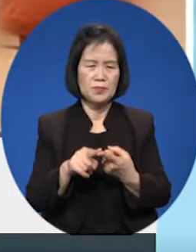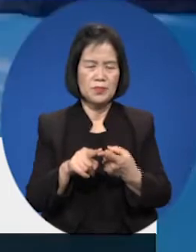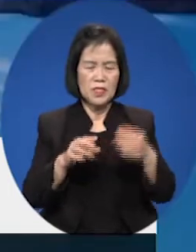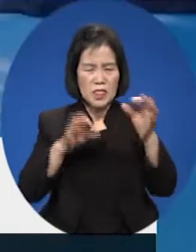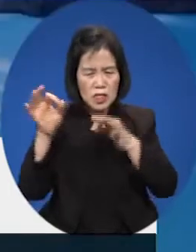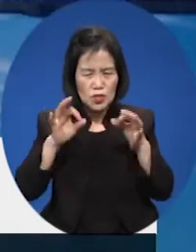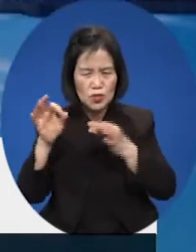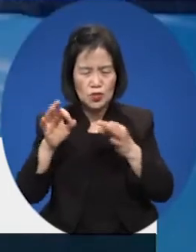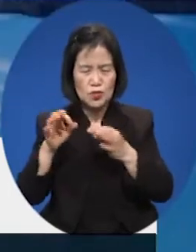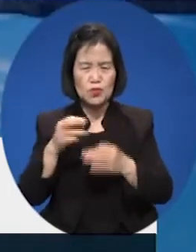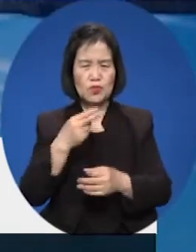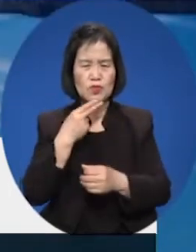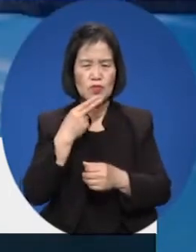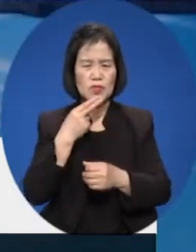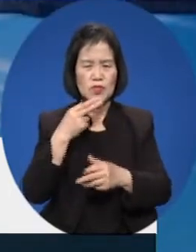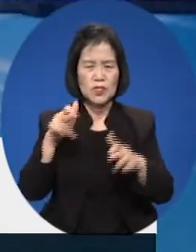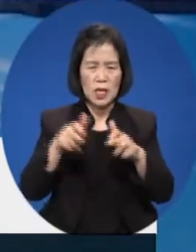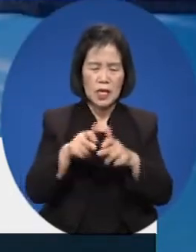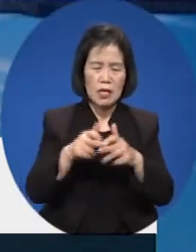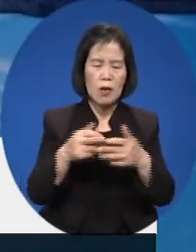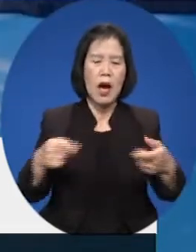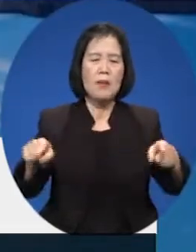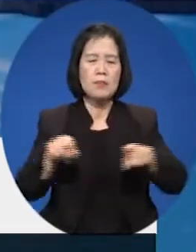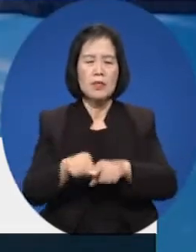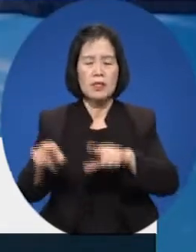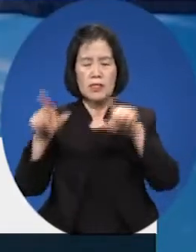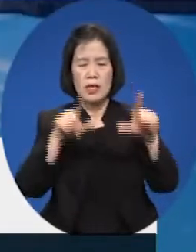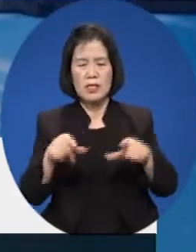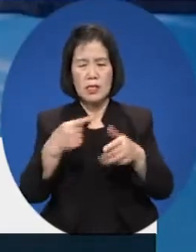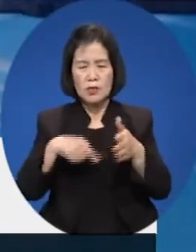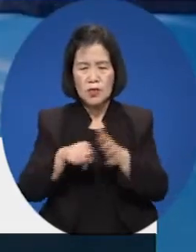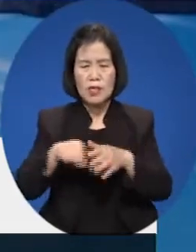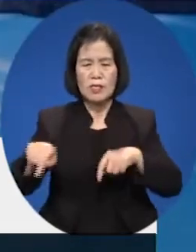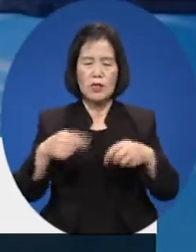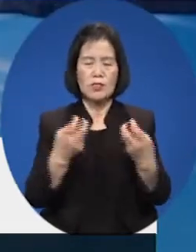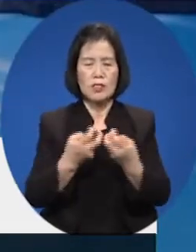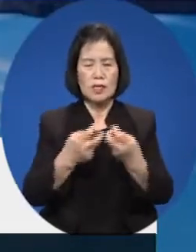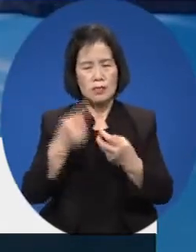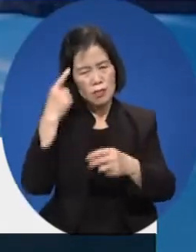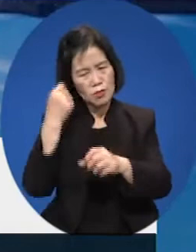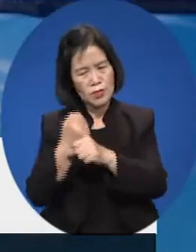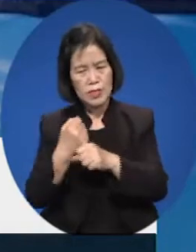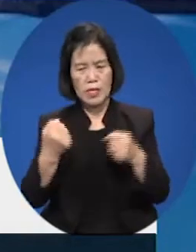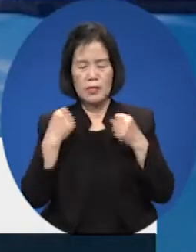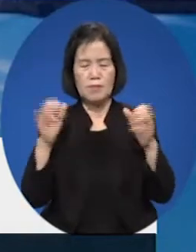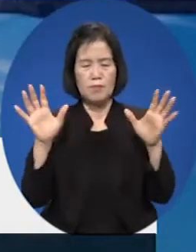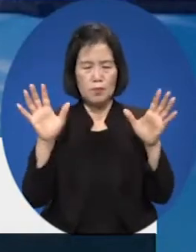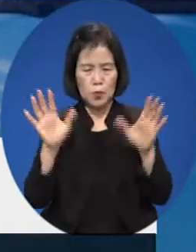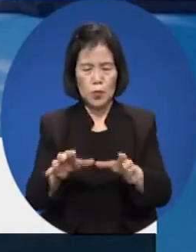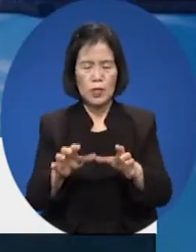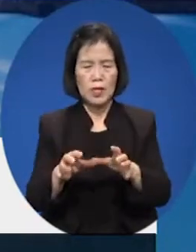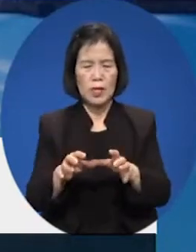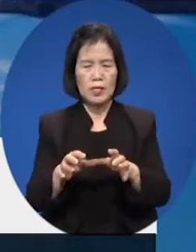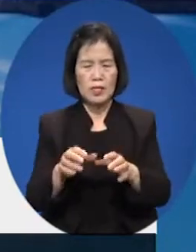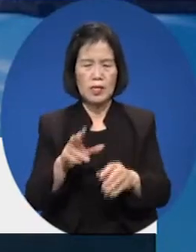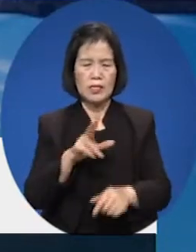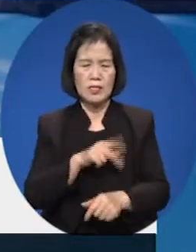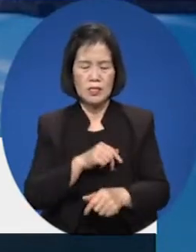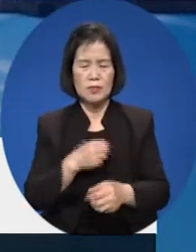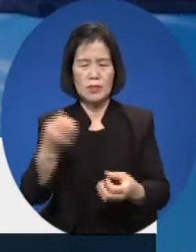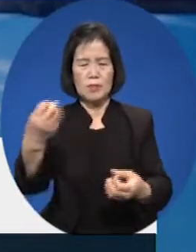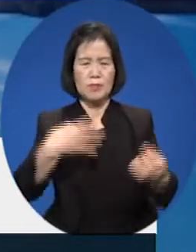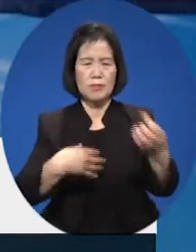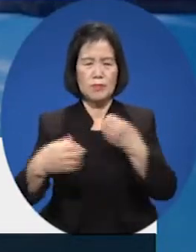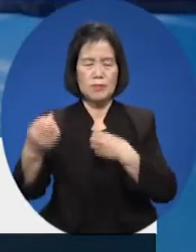실수를 하지 않고 장애인과 함께 살기 위한 정책을 개발하는데 좀더 힘을 보태야겠다 하는 의원님들의